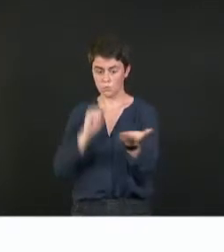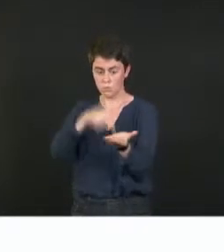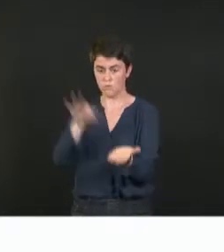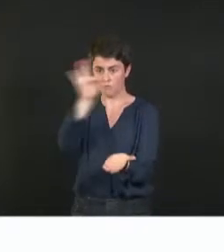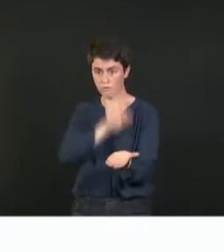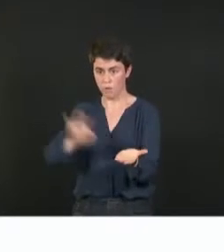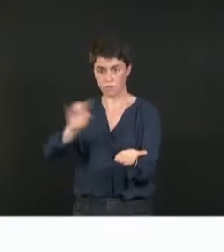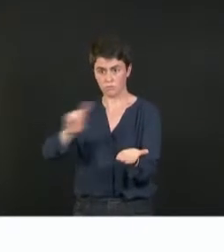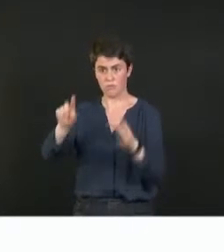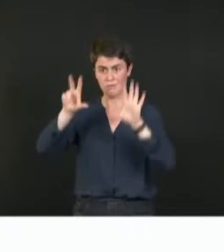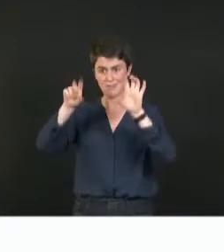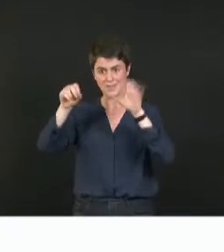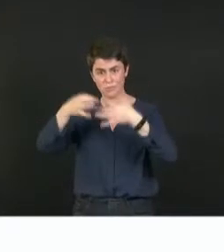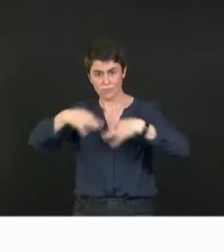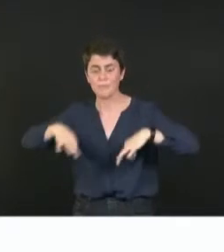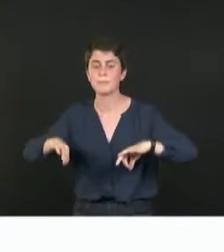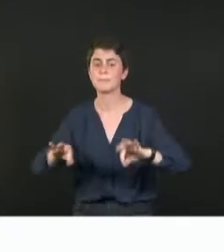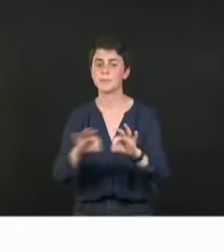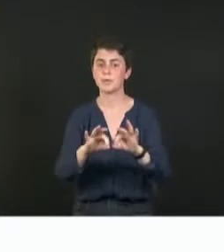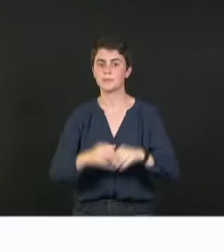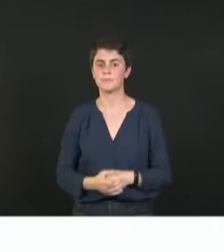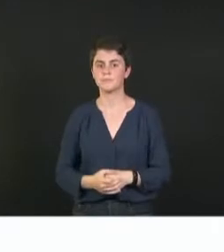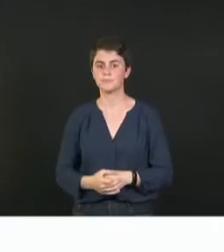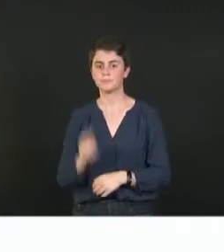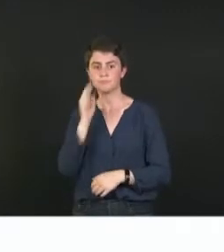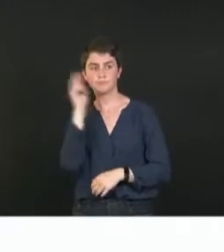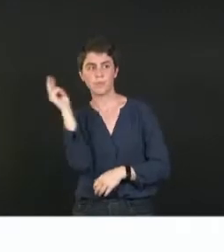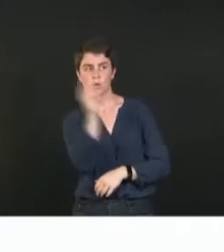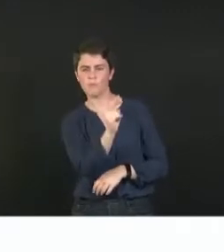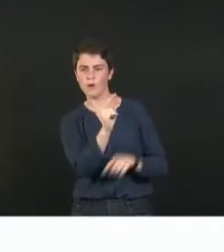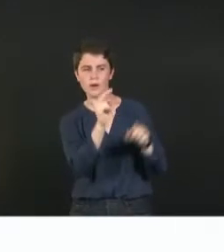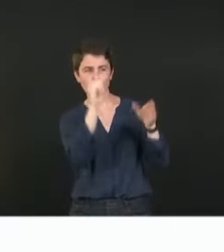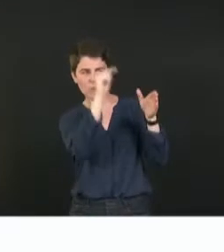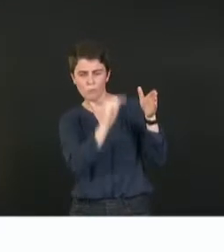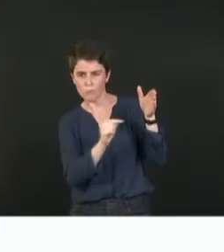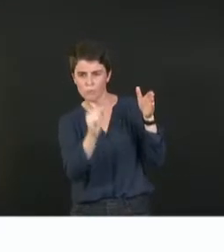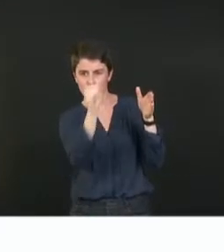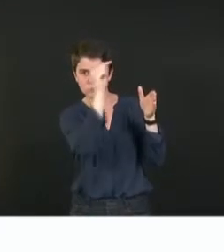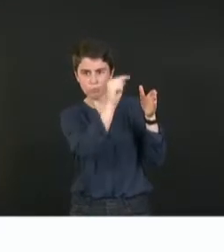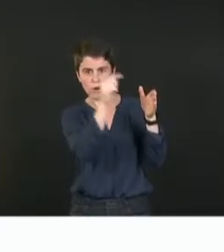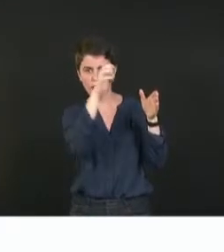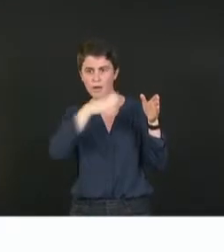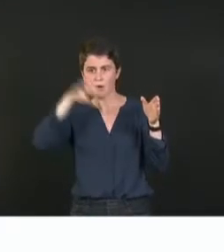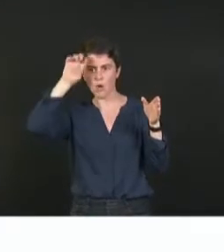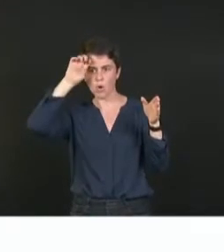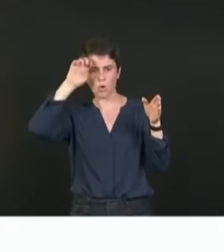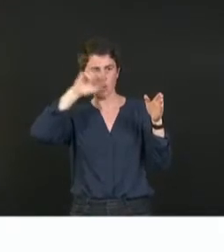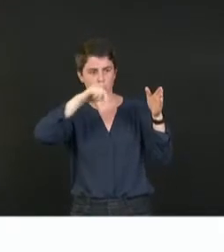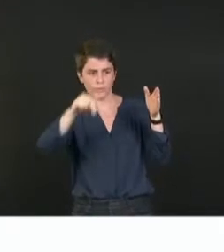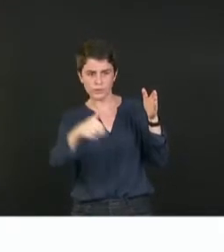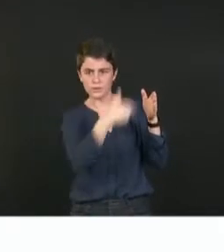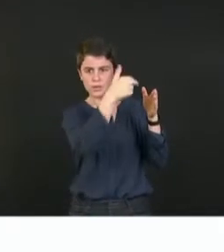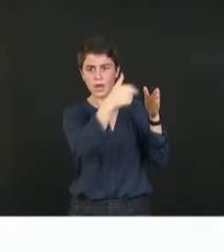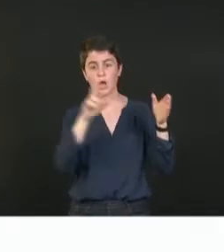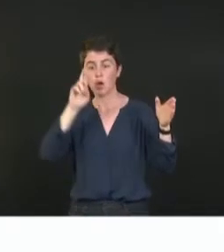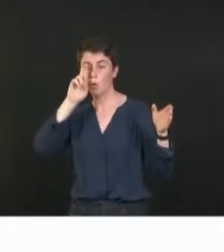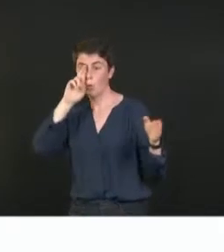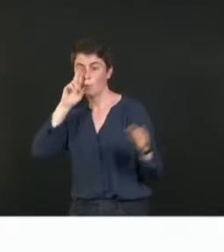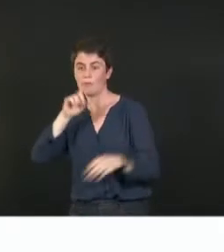avez les points qui correspondent aux signatures un peu partout en Europe, pas encore en